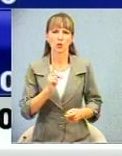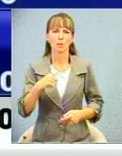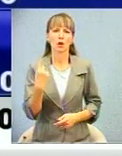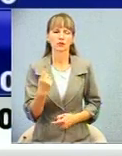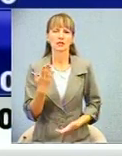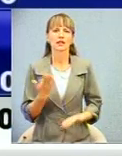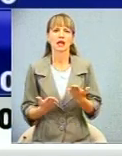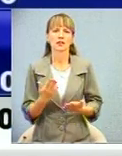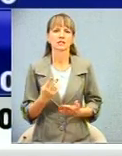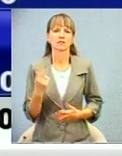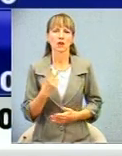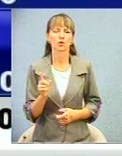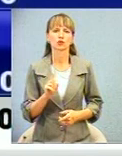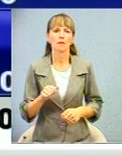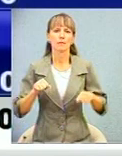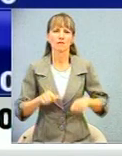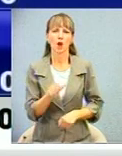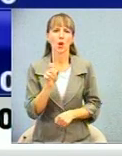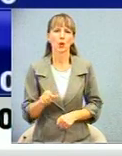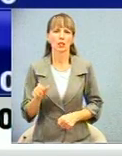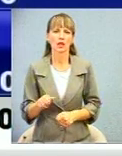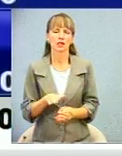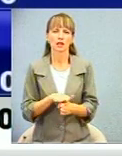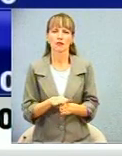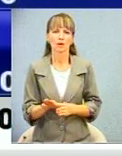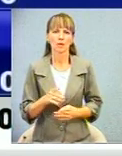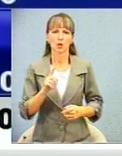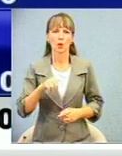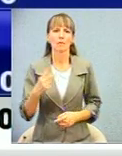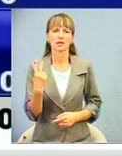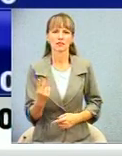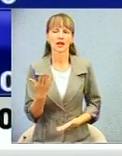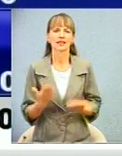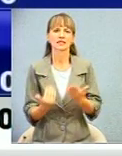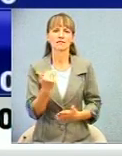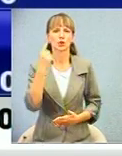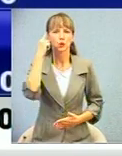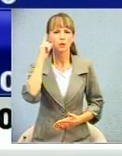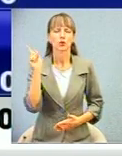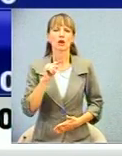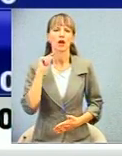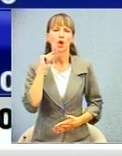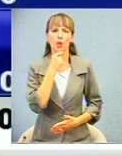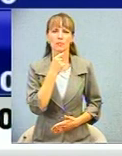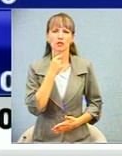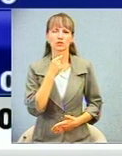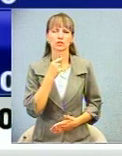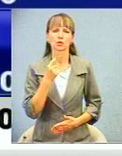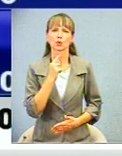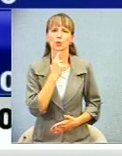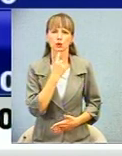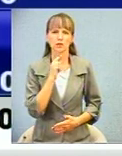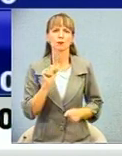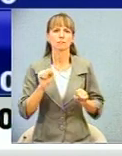сприяють утиски прав людини, то ваш варіант відповіді номер два. Якщо ви думаєте, що економічні негаразди